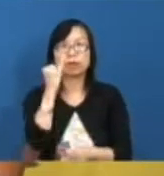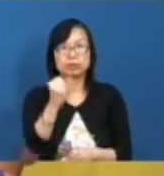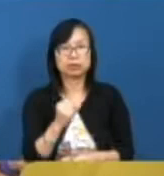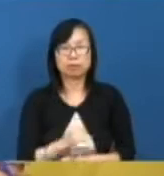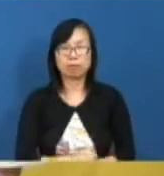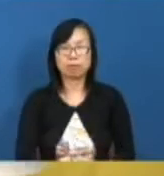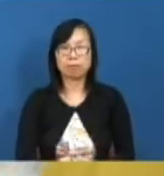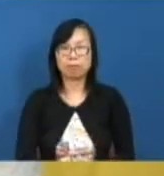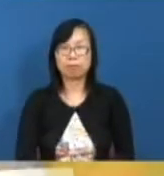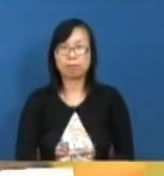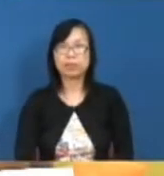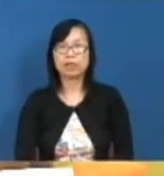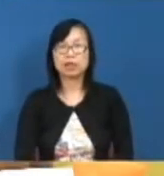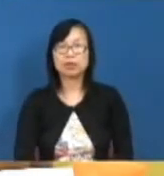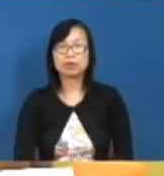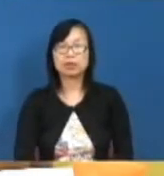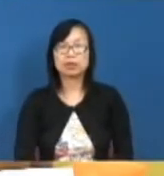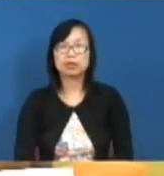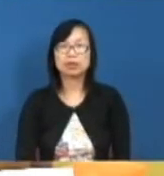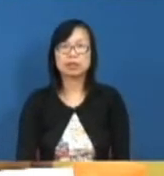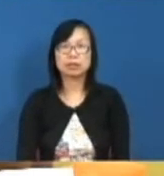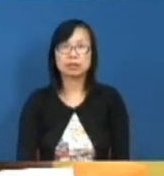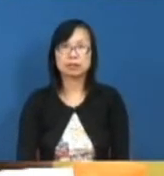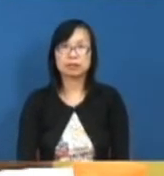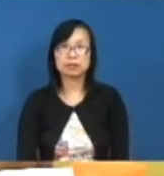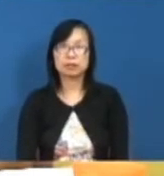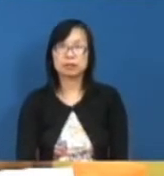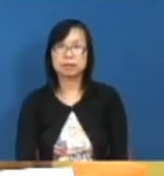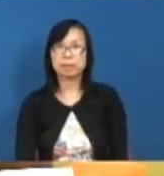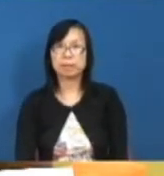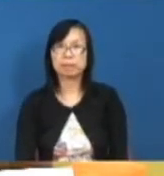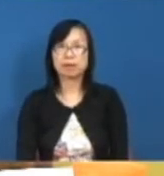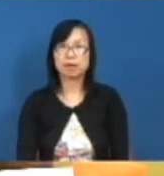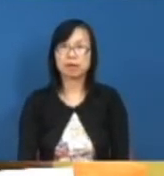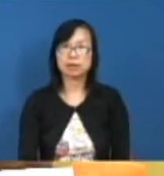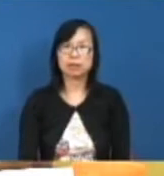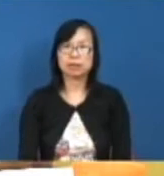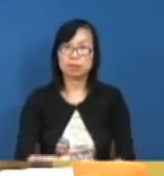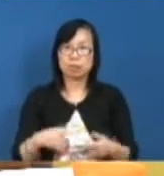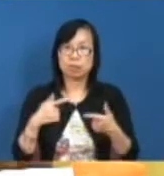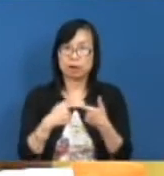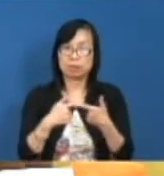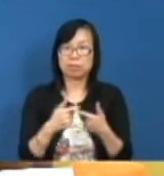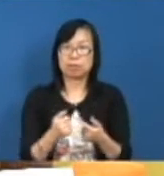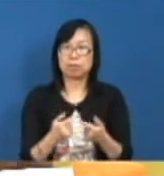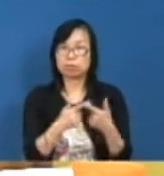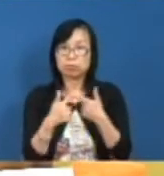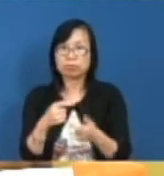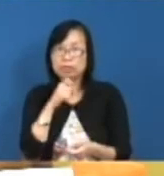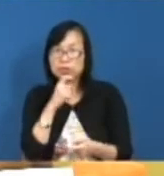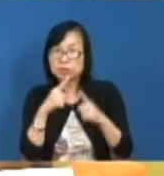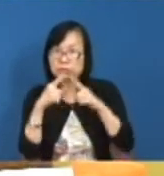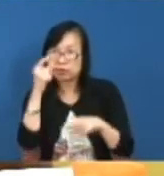上搞 事啊嘛。大佬啊，巴西監獄都運咗咁耐，點解攻打佢啫？攻打佢嗰陣時，佢得7個人啫